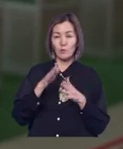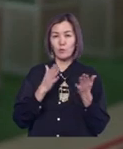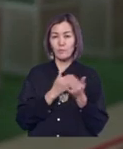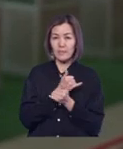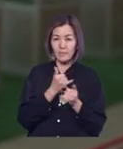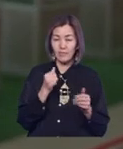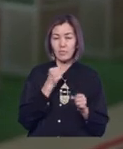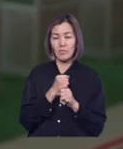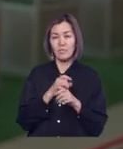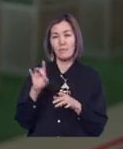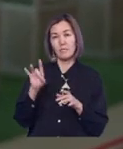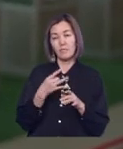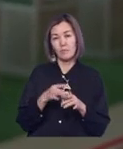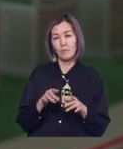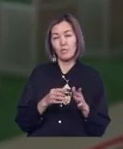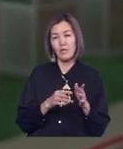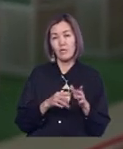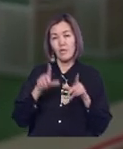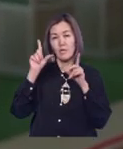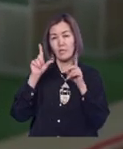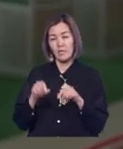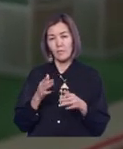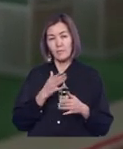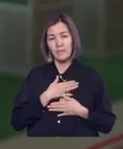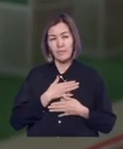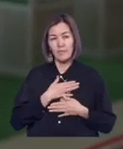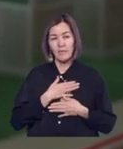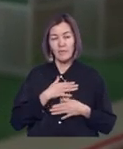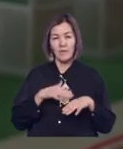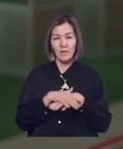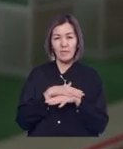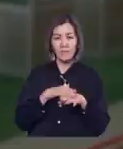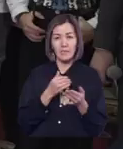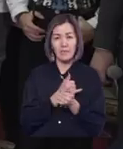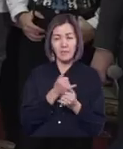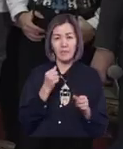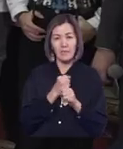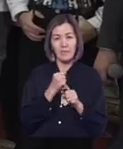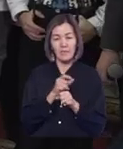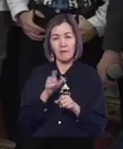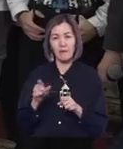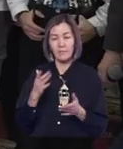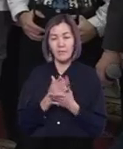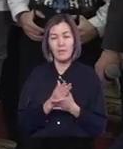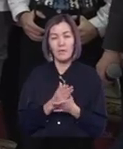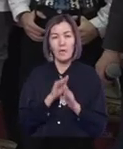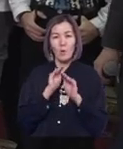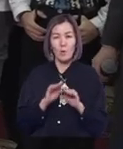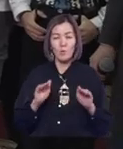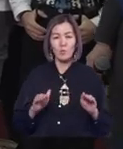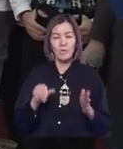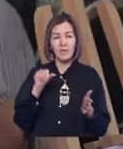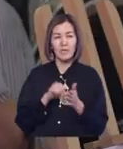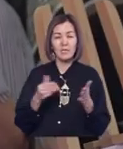жасап, республикалық деңгейге көтеріліп, бізге халқына еңбек жасаған адамдар. Шараға қатысқан оқушылар да өңір жайлы